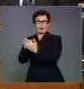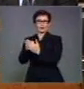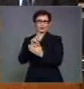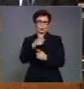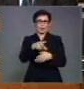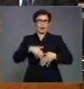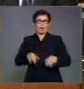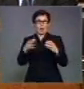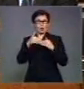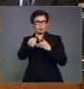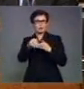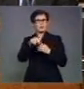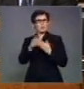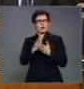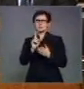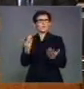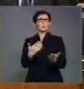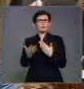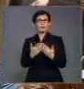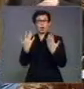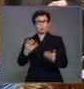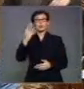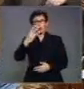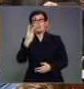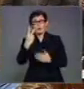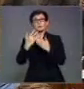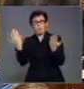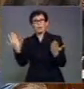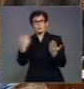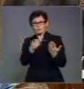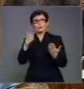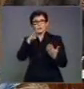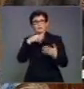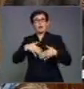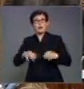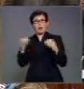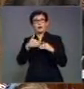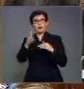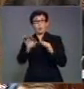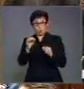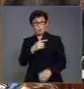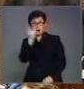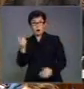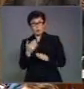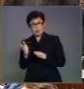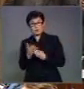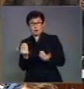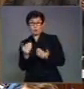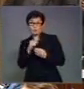mitä tälle asialle aiotaan tehdä? Nyt on kulunut 32 päivää. Kuinka monta päivää me jatketaan odottelua